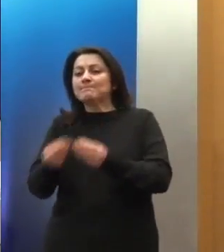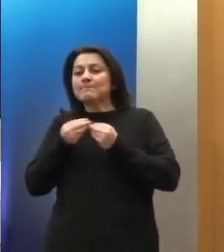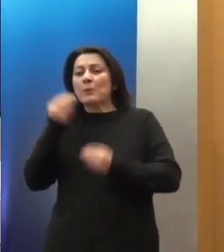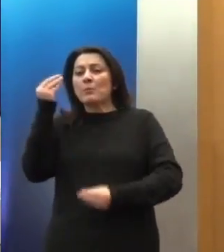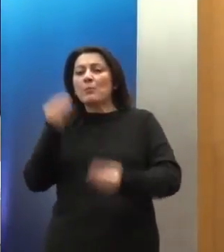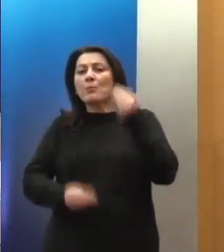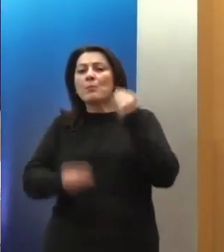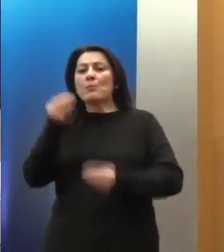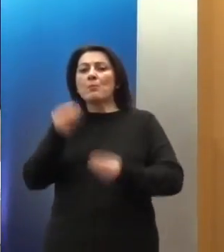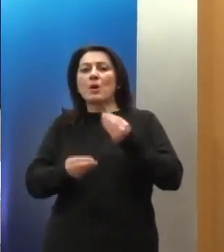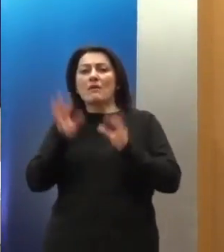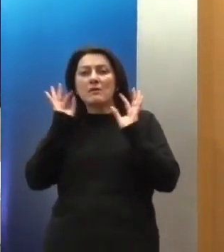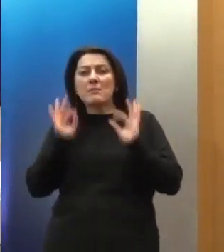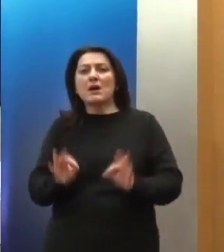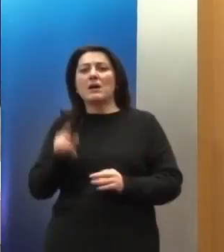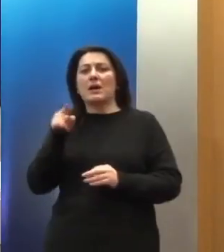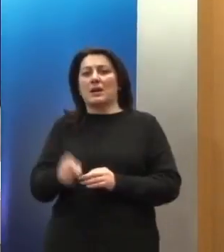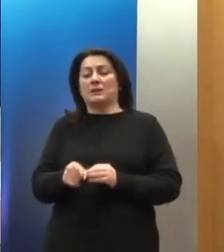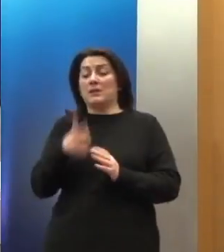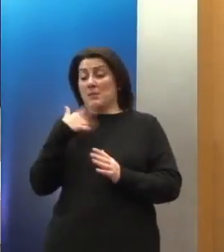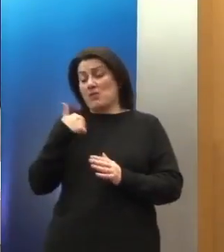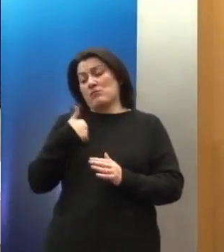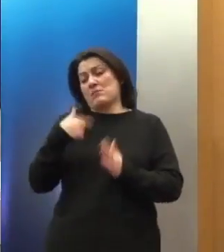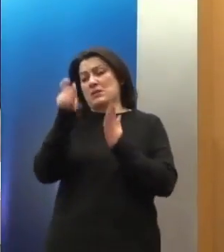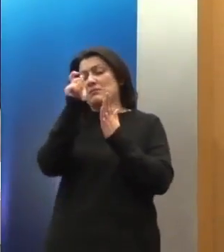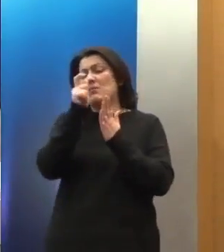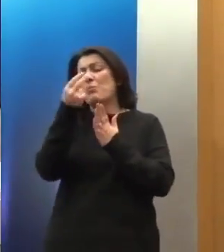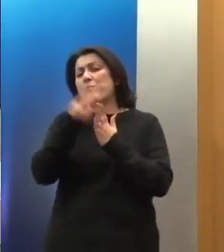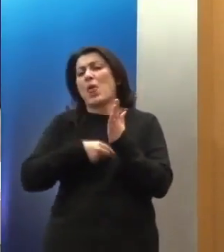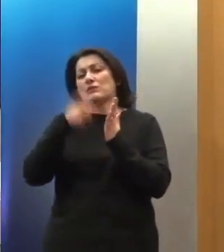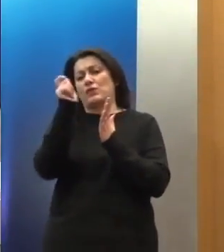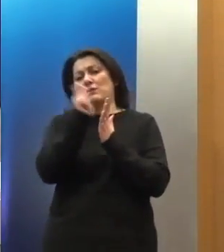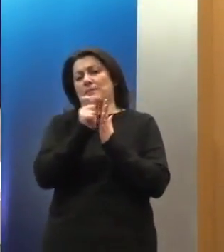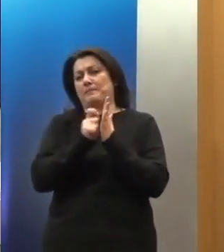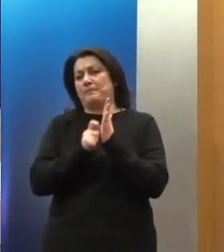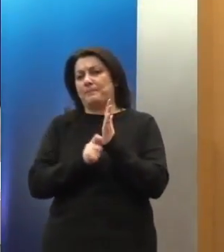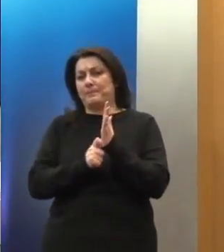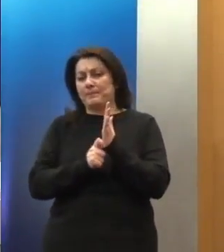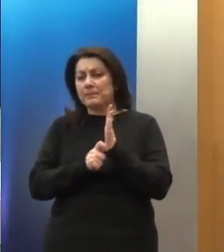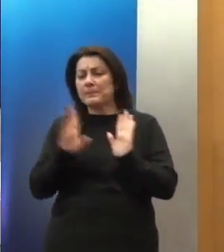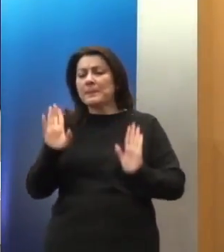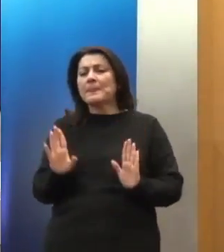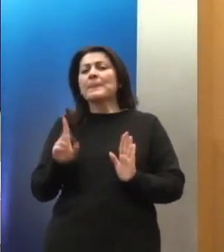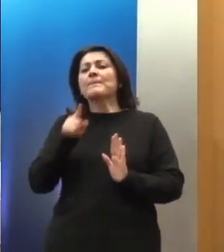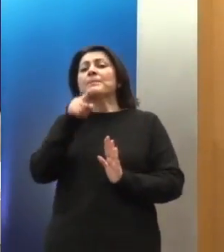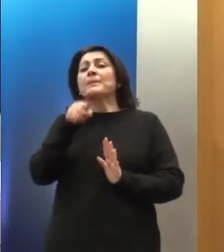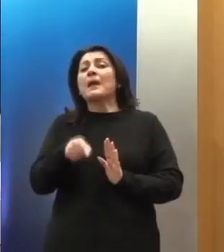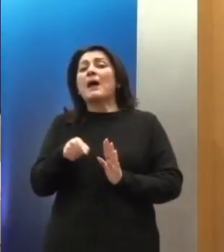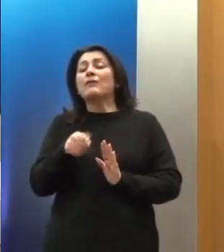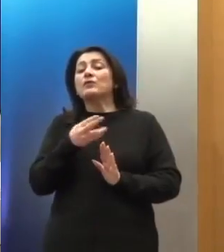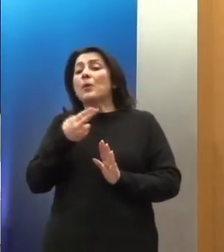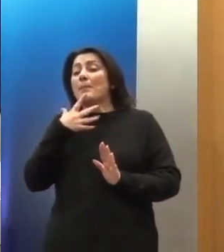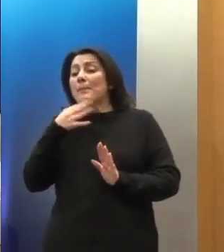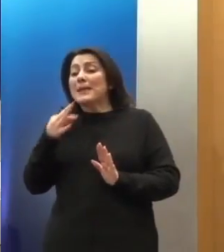και εφόσον έχει καταγραφεί επανειλημμένα, τι means of implementation